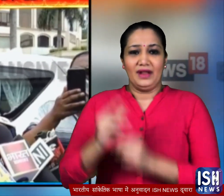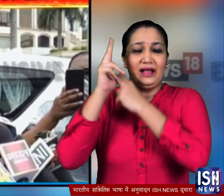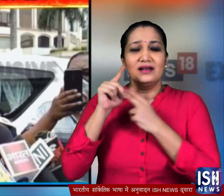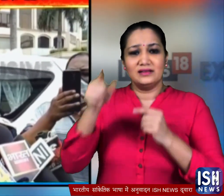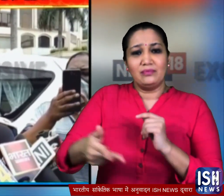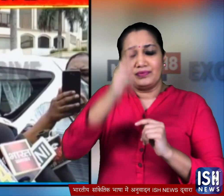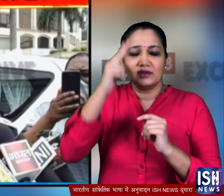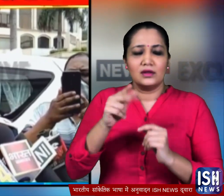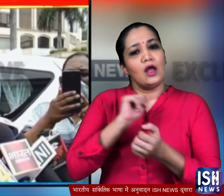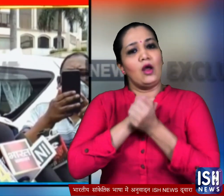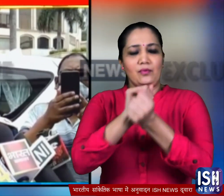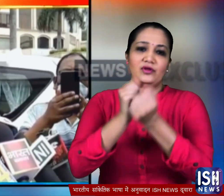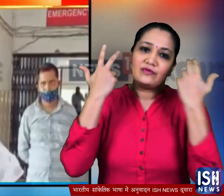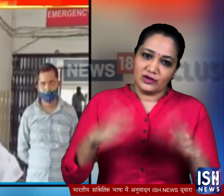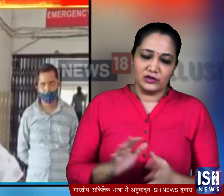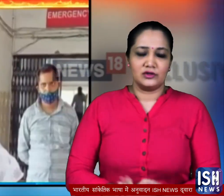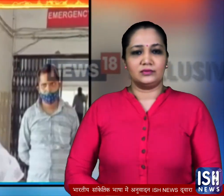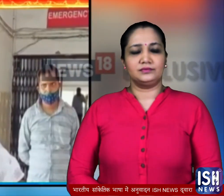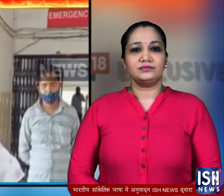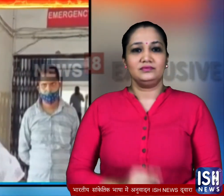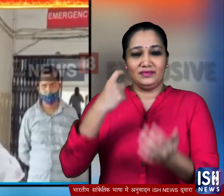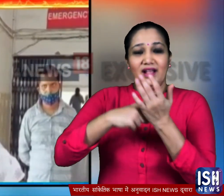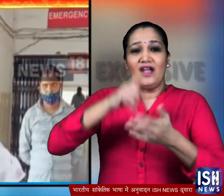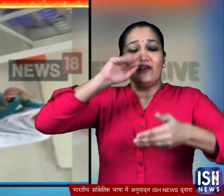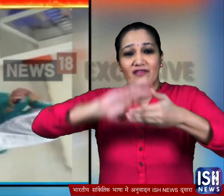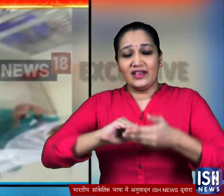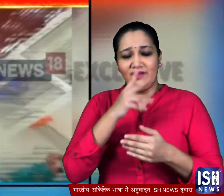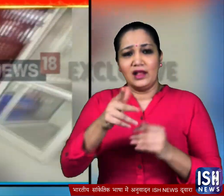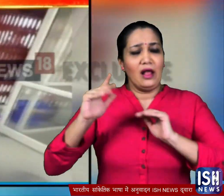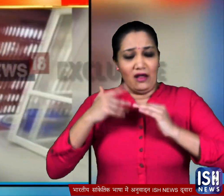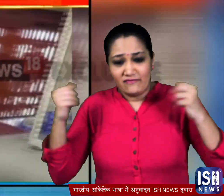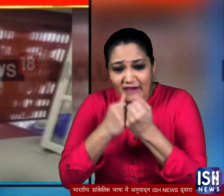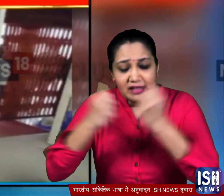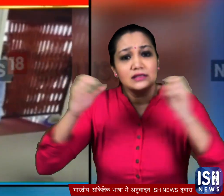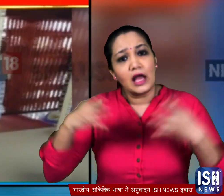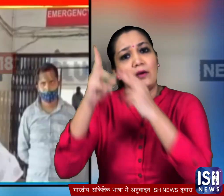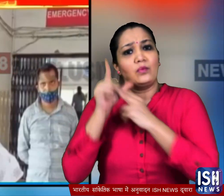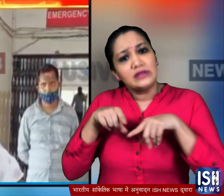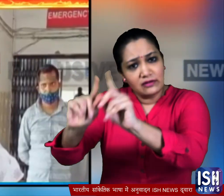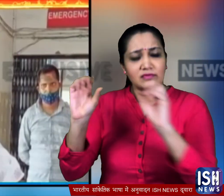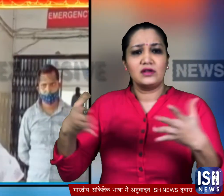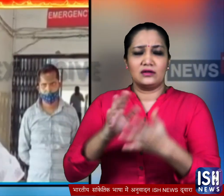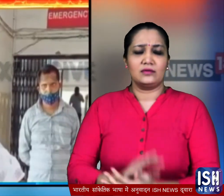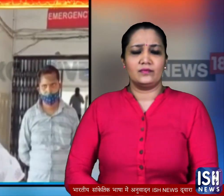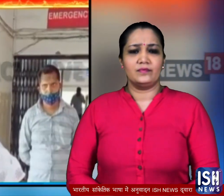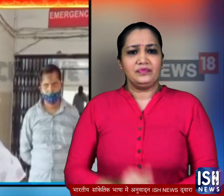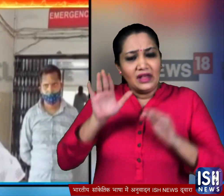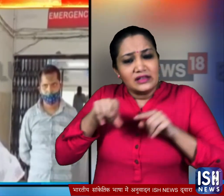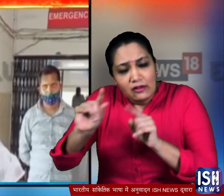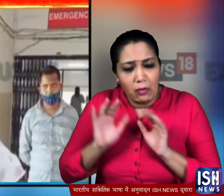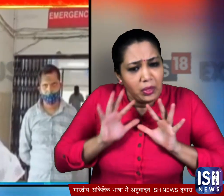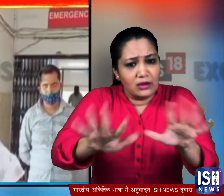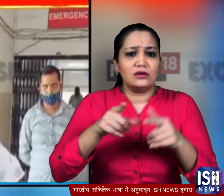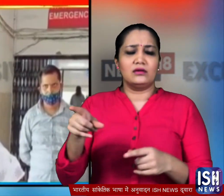जिसने ऐसा किया है उसको भी पुलिस के द्वारा हिरासत में ले लिया गया है। राजेश की पत्नी के मुताबिक झड़प की शुरुआत सिक्योरिटी गार्ड ने की। गार्ड धक्का दे दिया तो